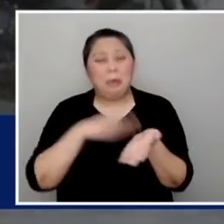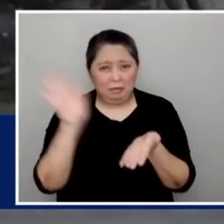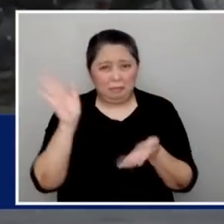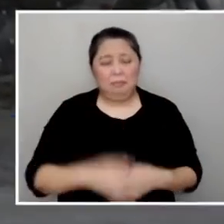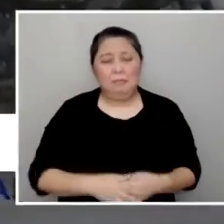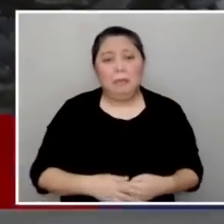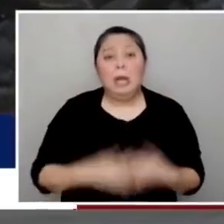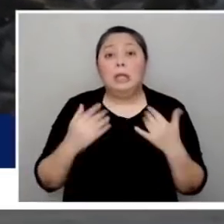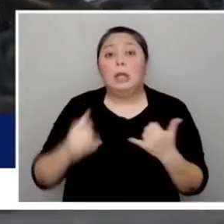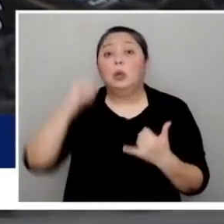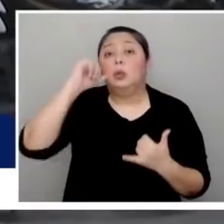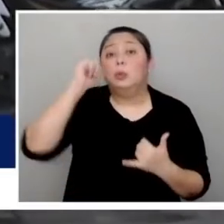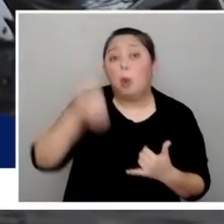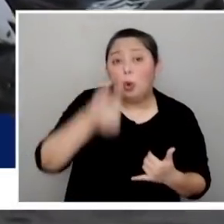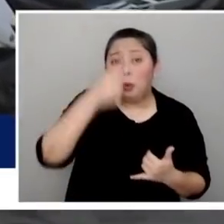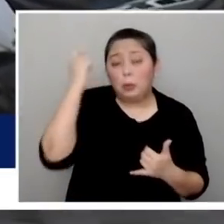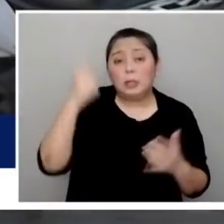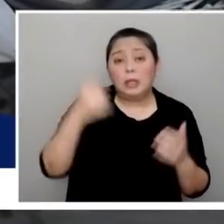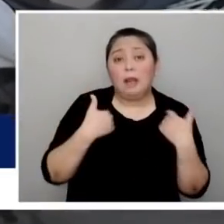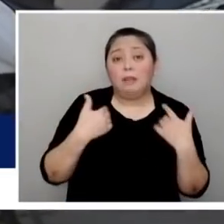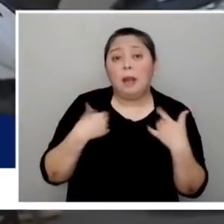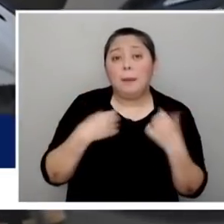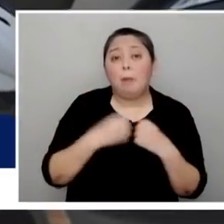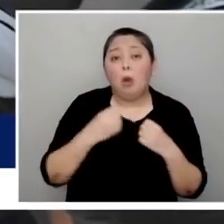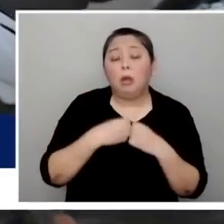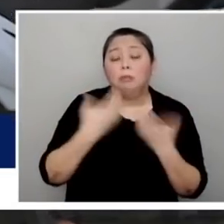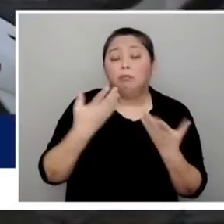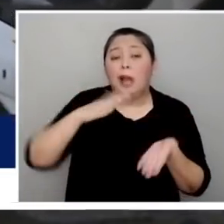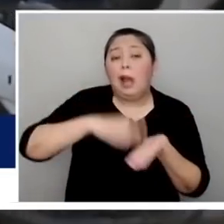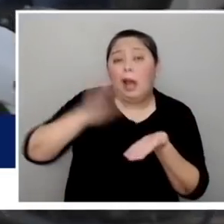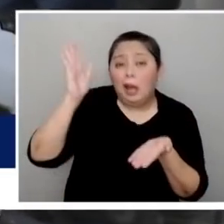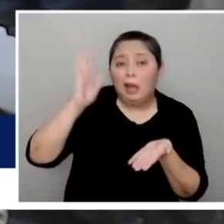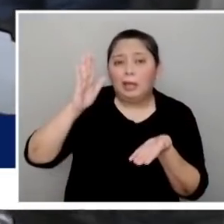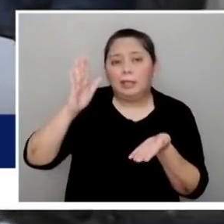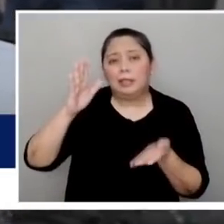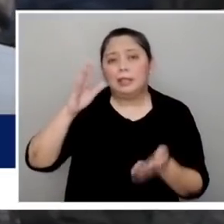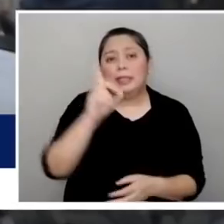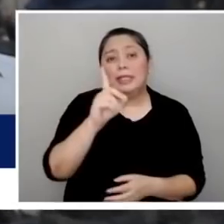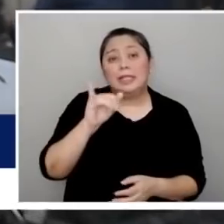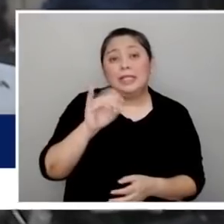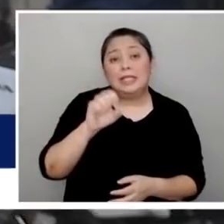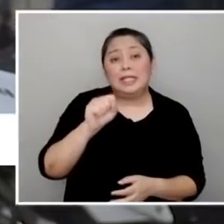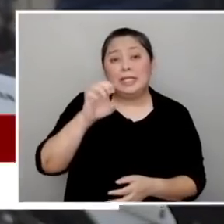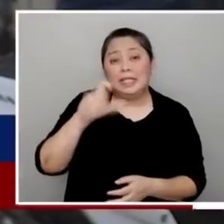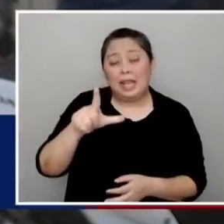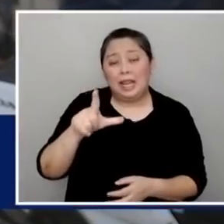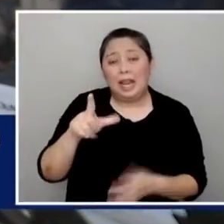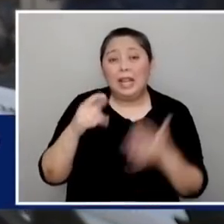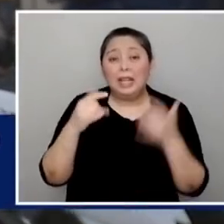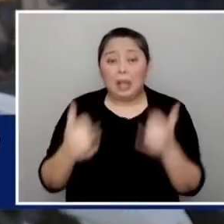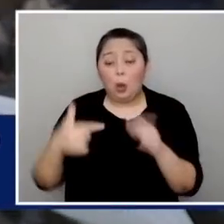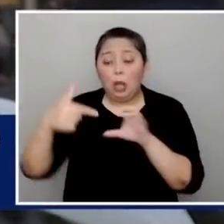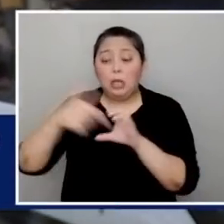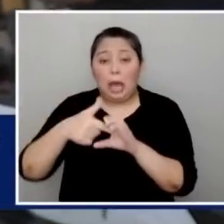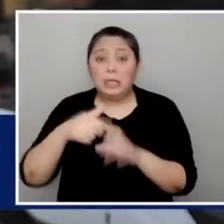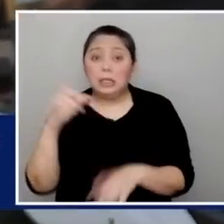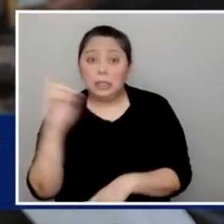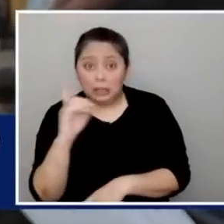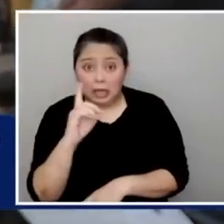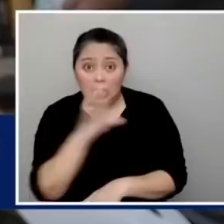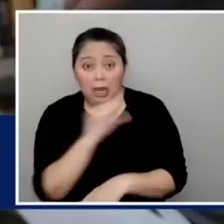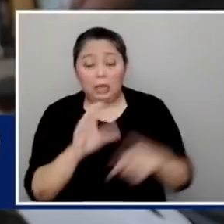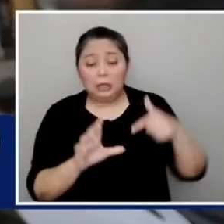dahil mas mataas nga ang dagdag presyo sa diesel kesa sa gasolina, posibleng magdikit na ang presyo nito sa gasolina at sa